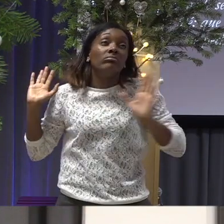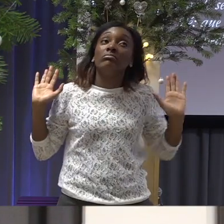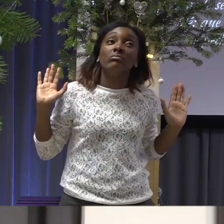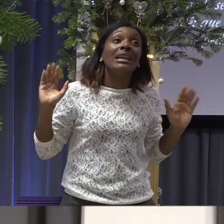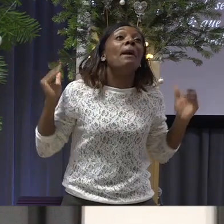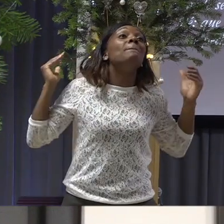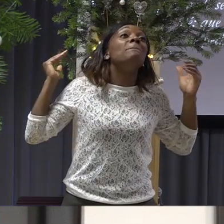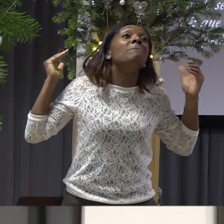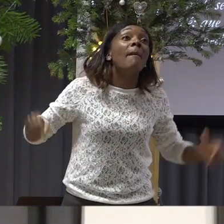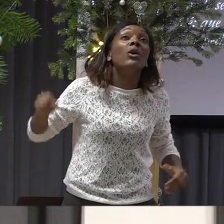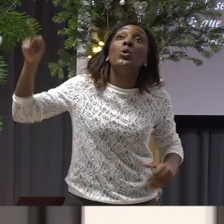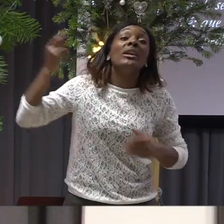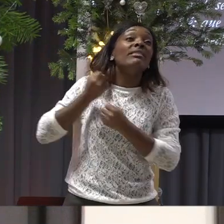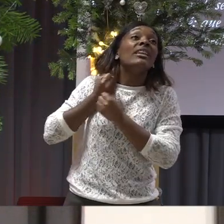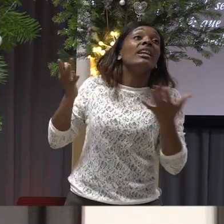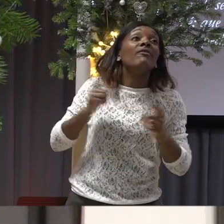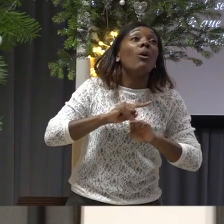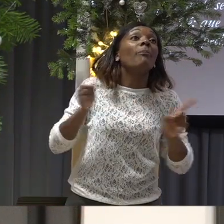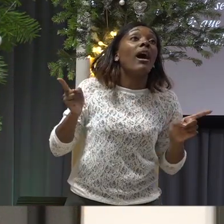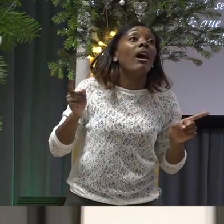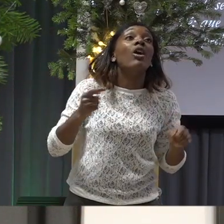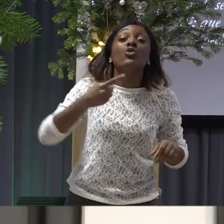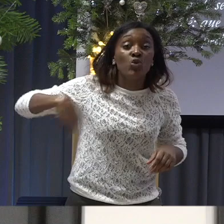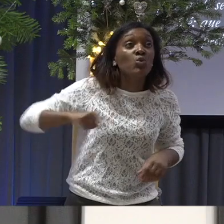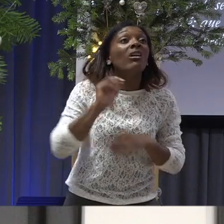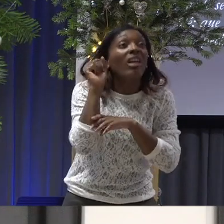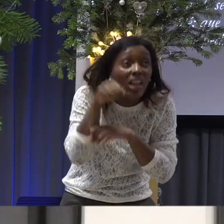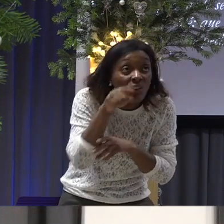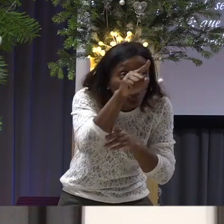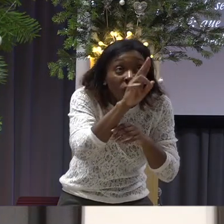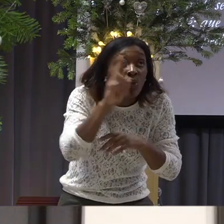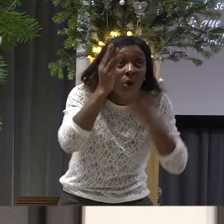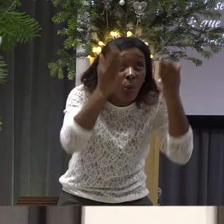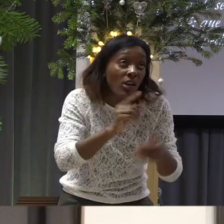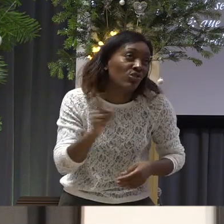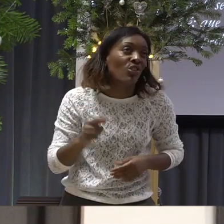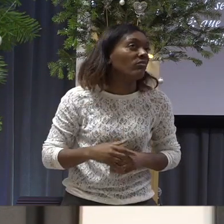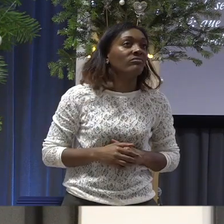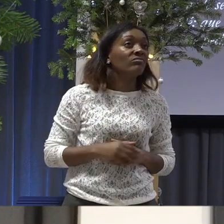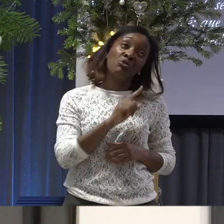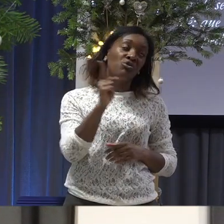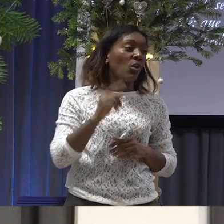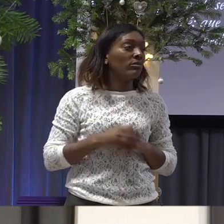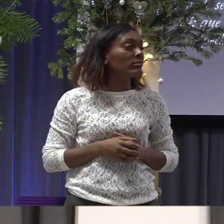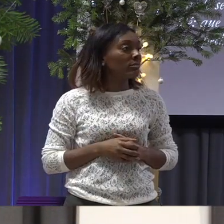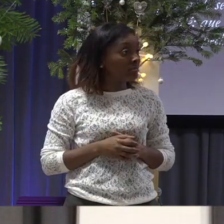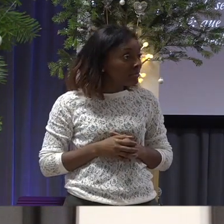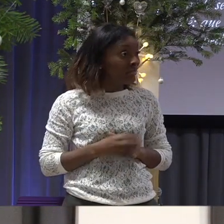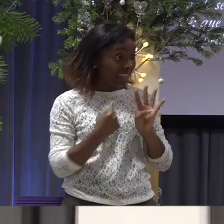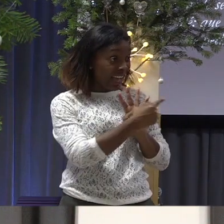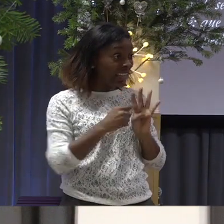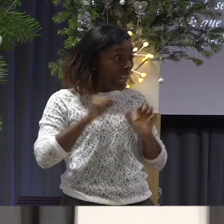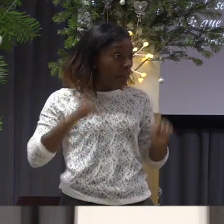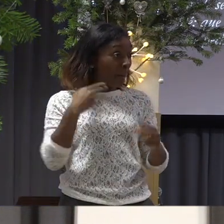fait pas, mais nous ne nous inclinerons pas devant toi. Il reste fidèle. C'est-à-dire pour eux, ils savaient que Dieu